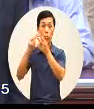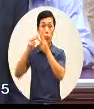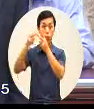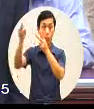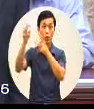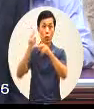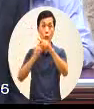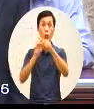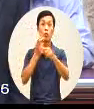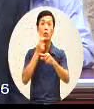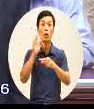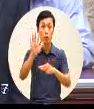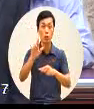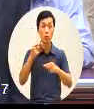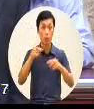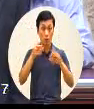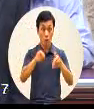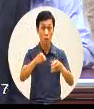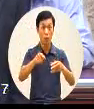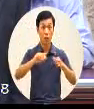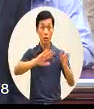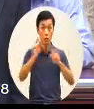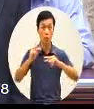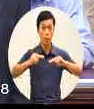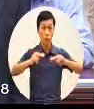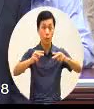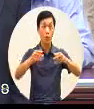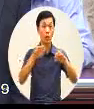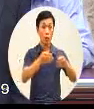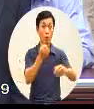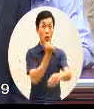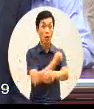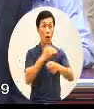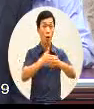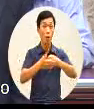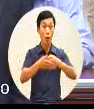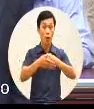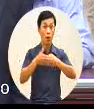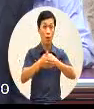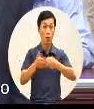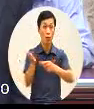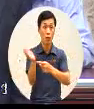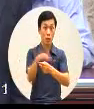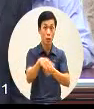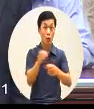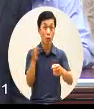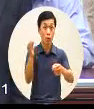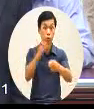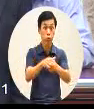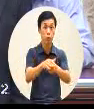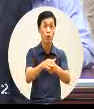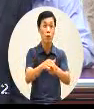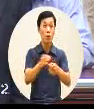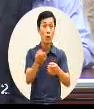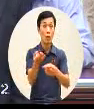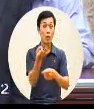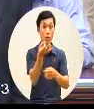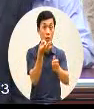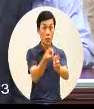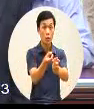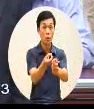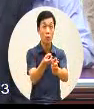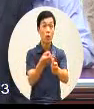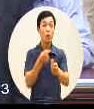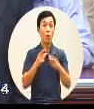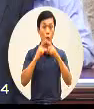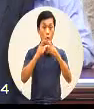包括郑议员也提到所谓的劳保死亡的一个给付的问题，那个我们都已经在做，那中央也有回文